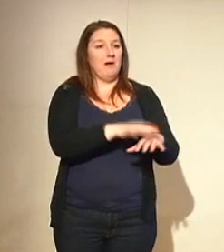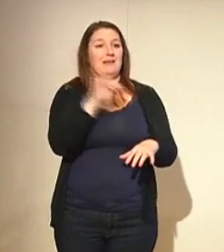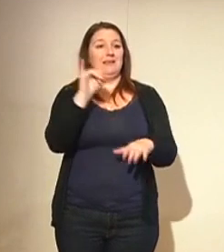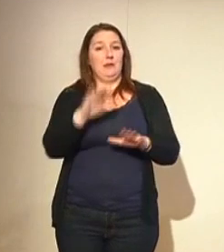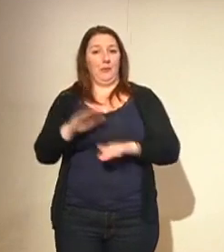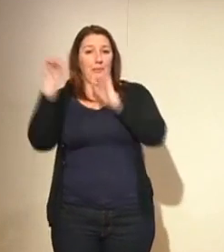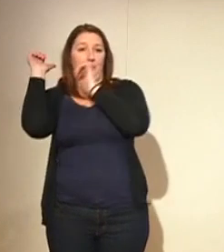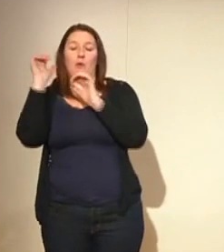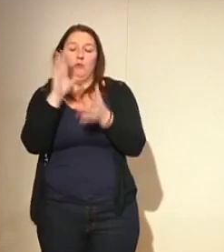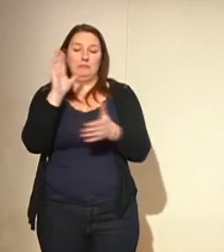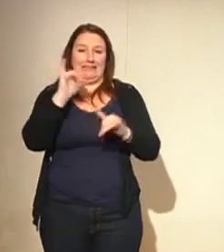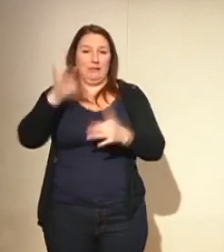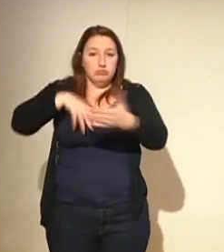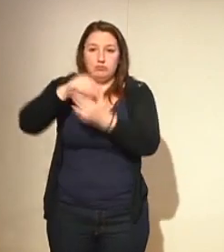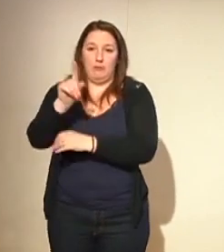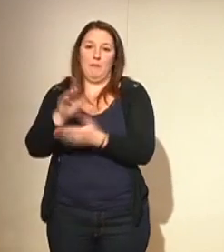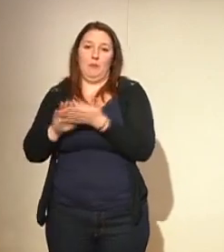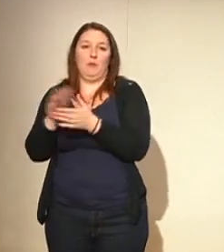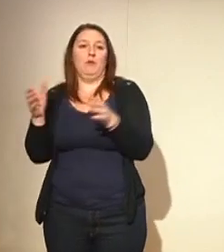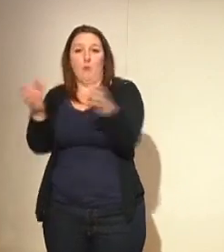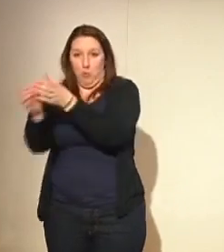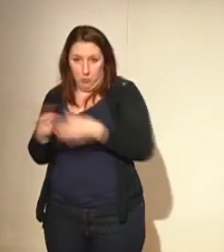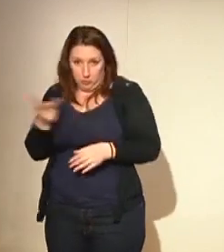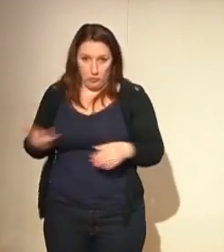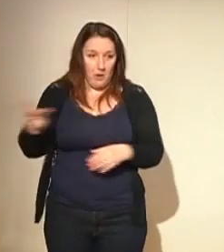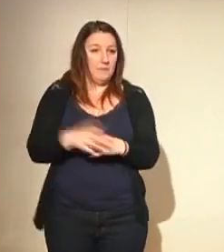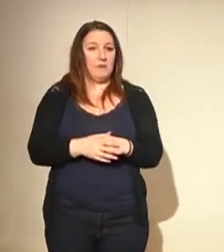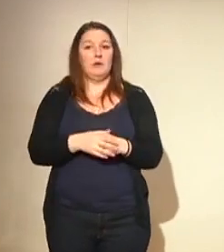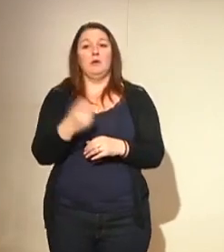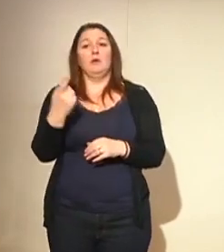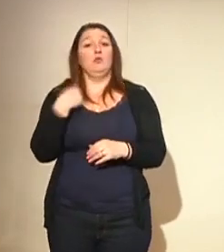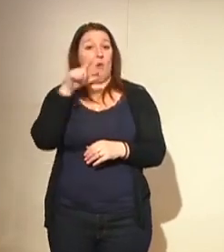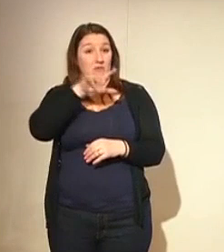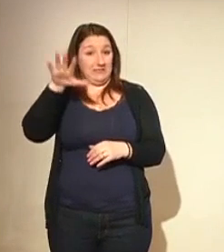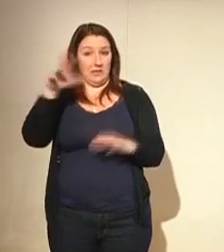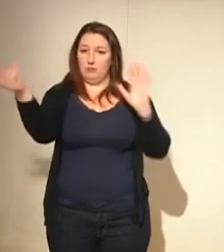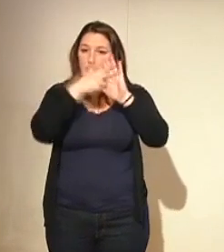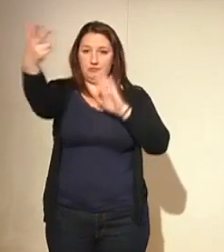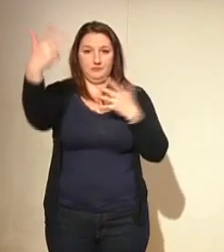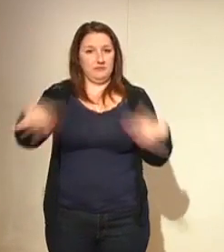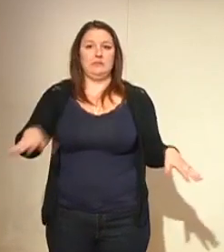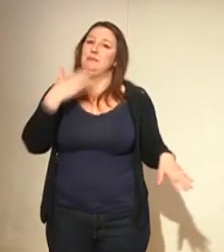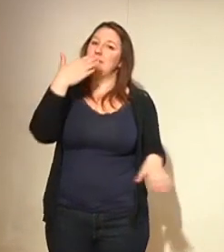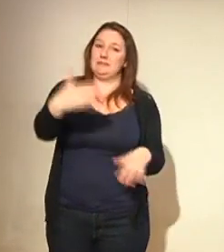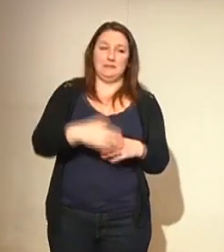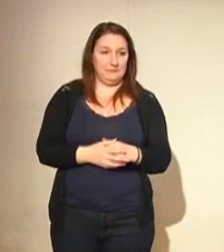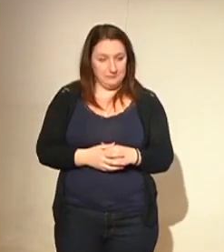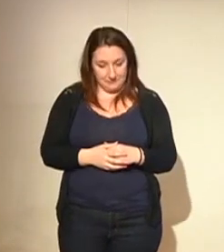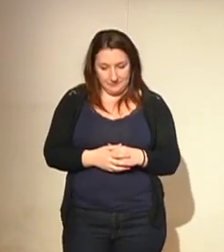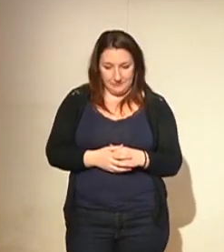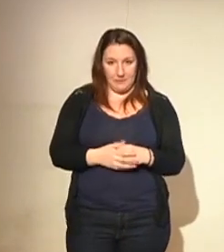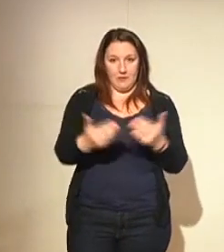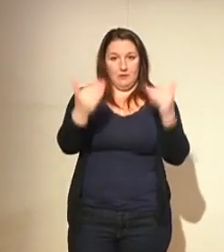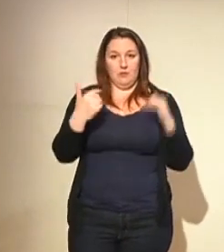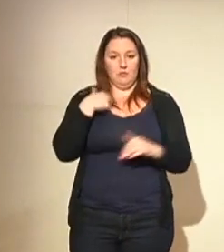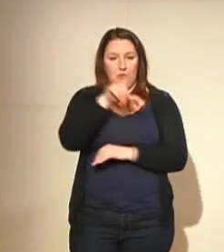part au vote les trois autres groupes donc la délibération 25 est adoptée merci la 26